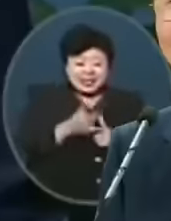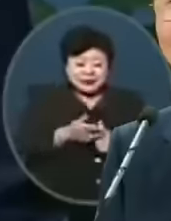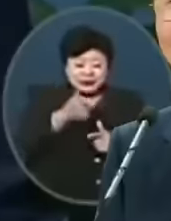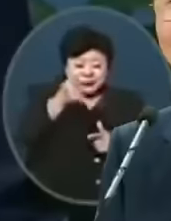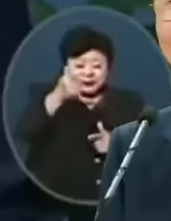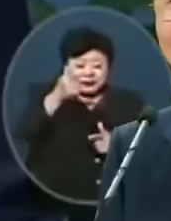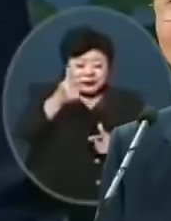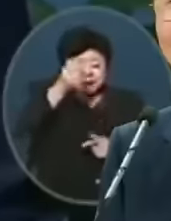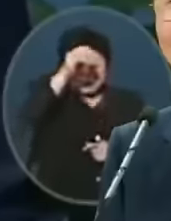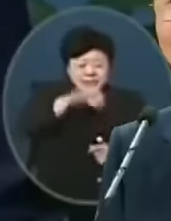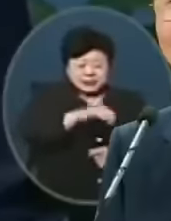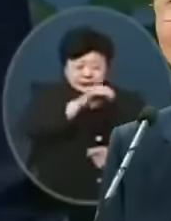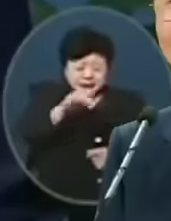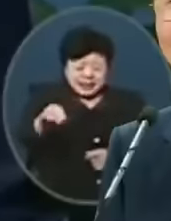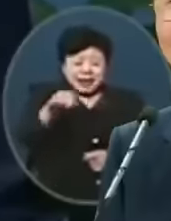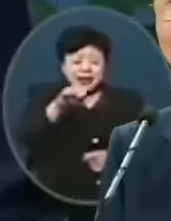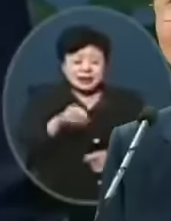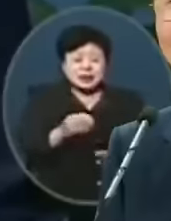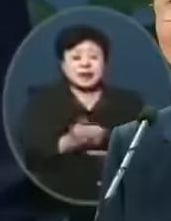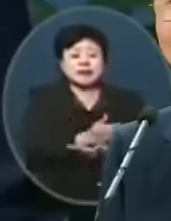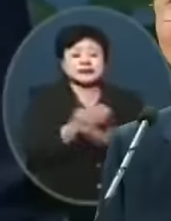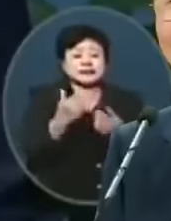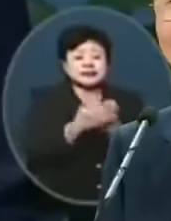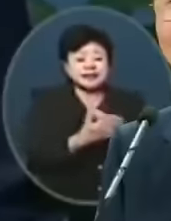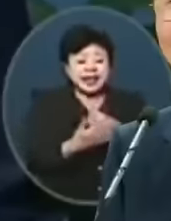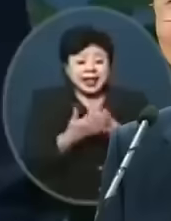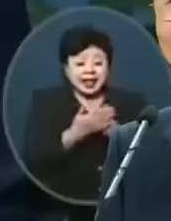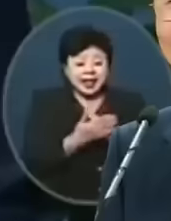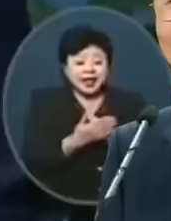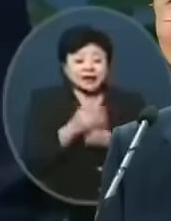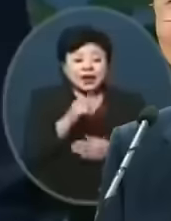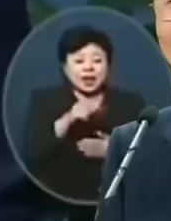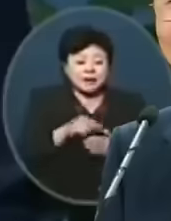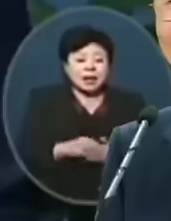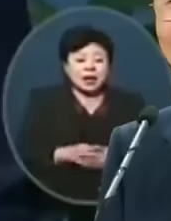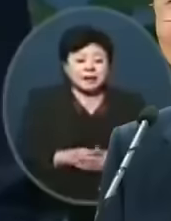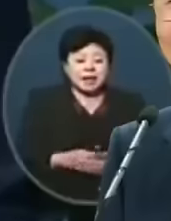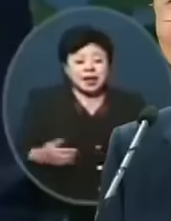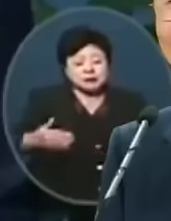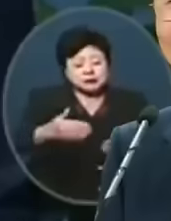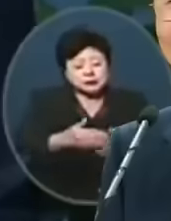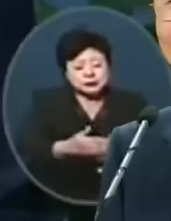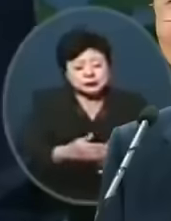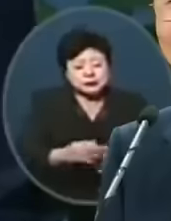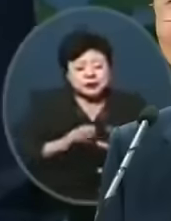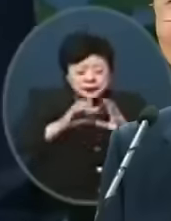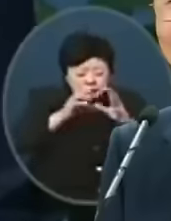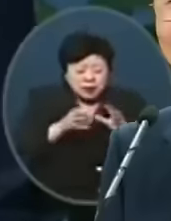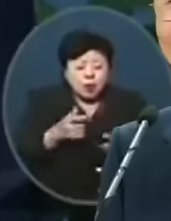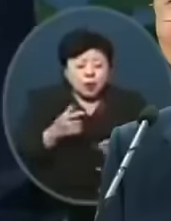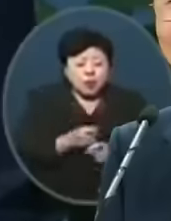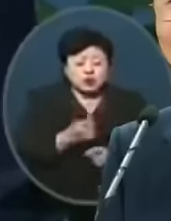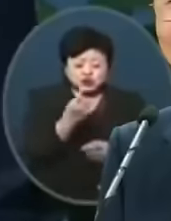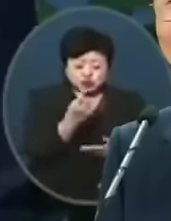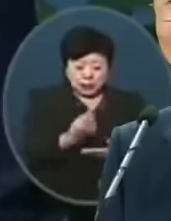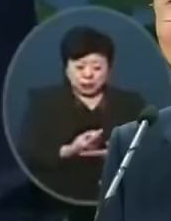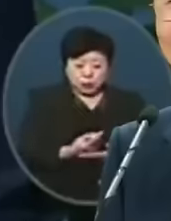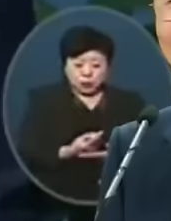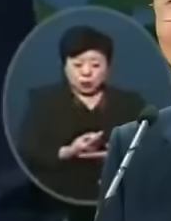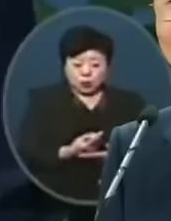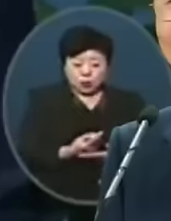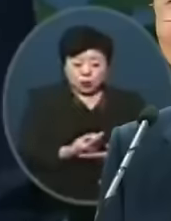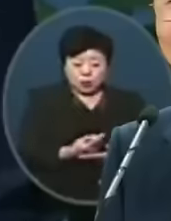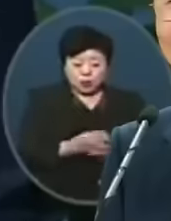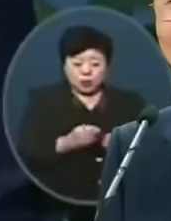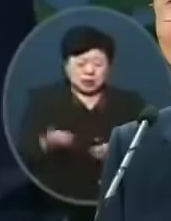예수님이 십자가에서 베푸신 은혜를 우리가 마음속에 품고 있으면 세상에 어떤 원수들이 와서